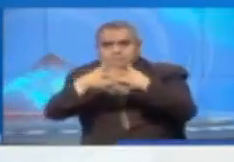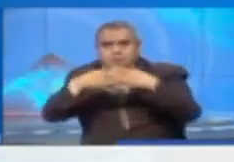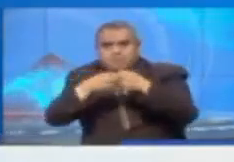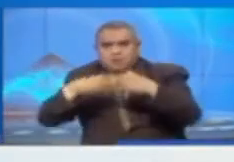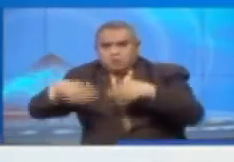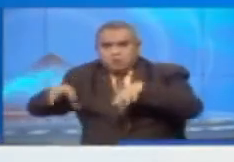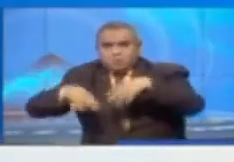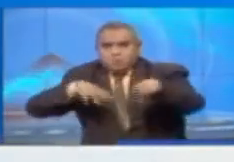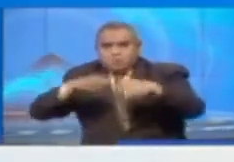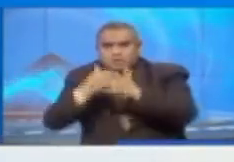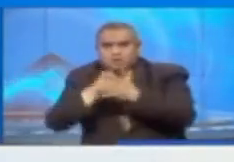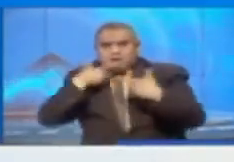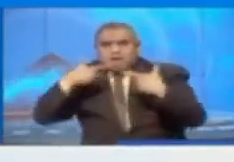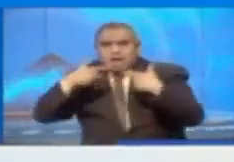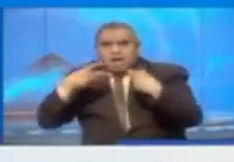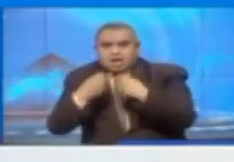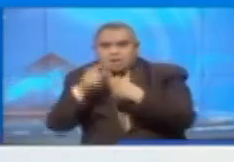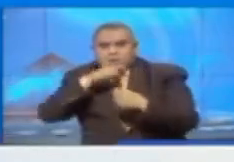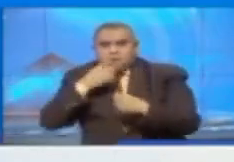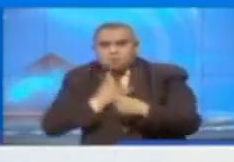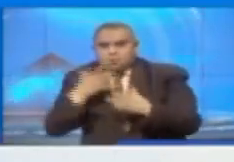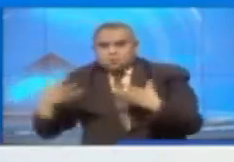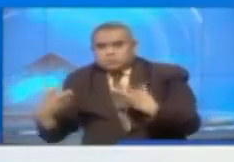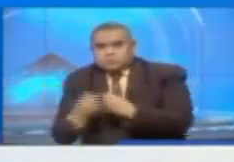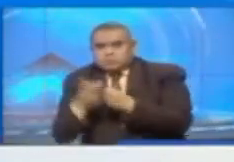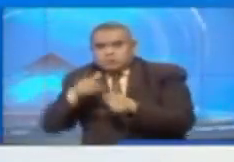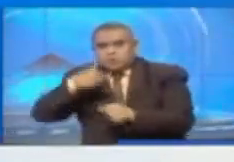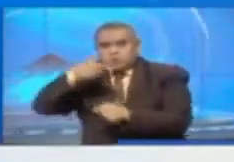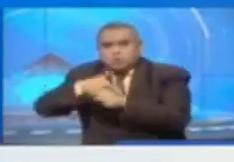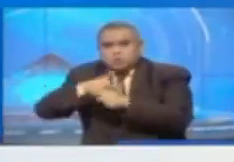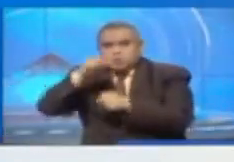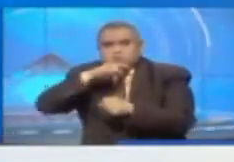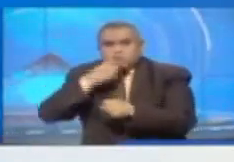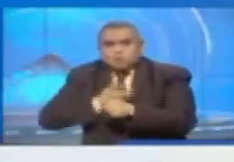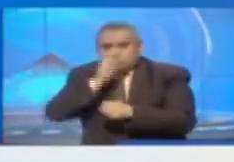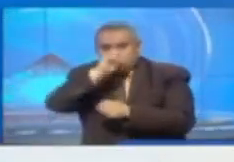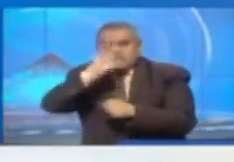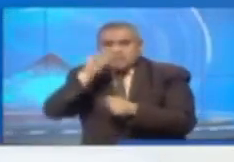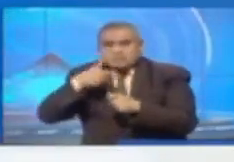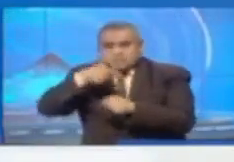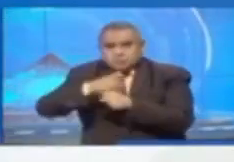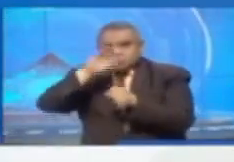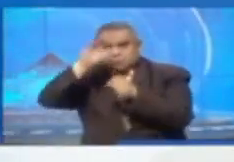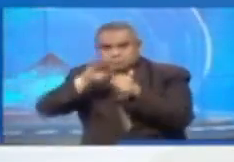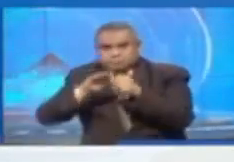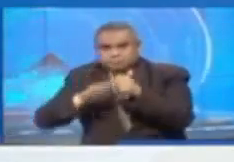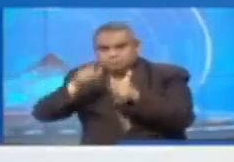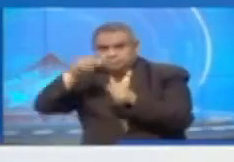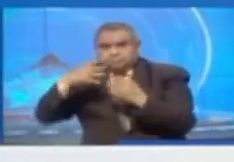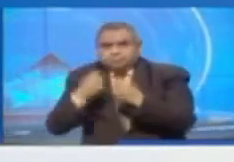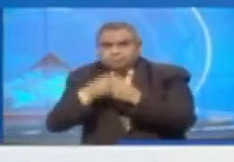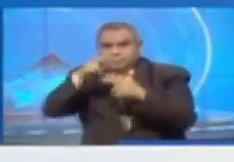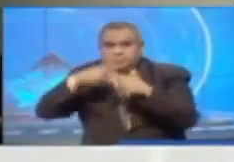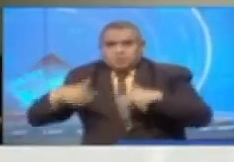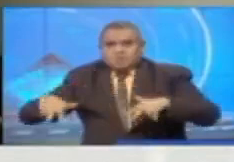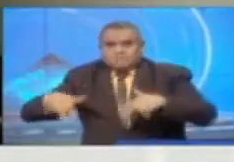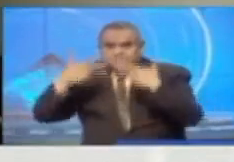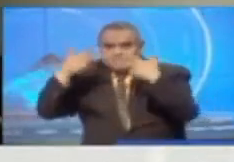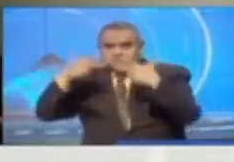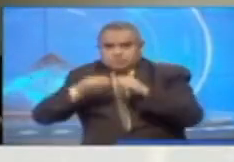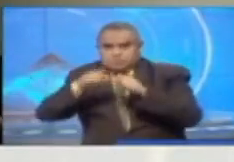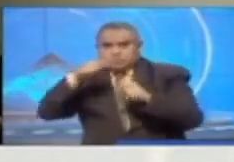الانقسام في مواجهة الحرب الروسية وخفض سعر النفط الروسي لأقصى حد. وفي خطاب عبر دائرة الفيديو